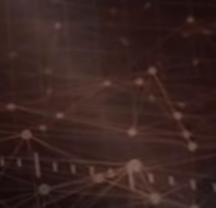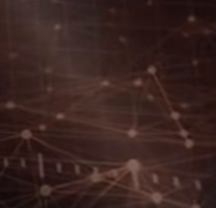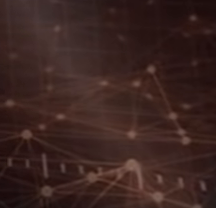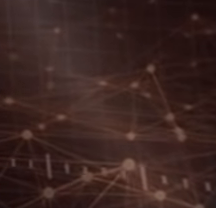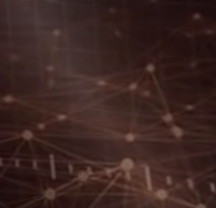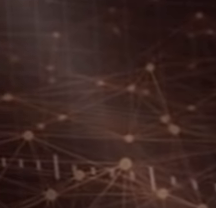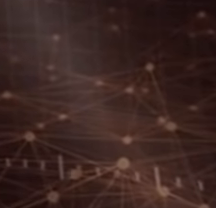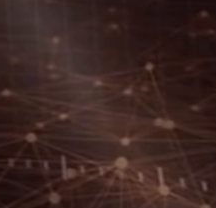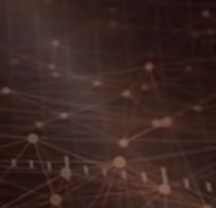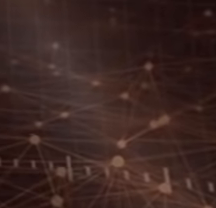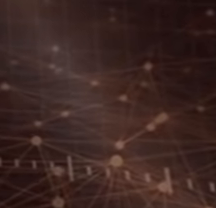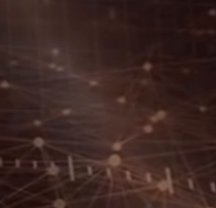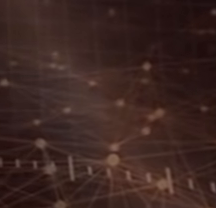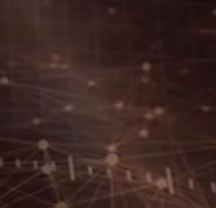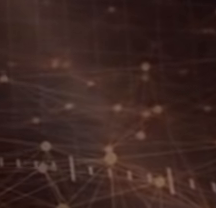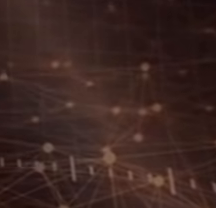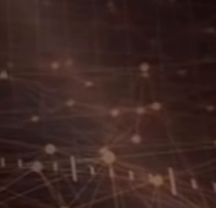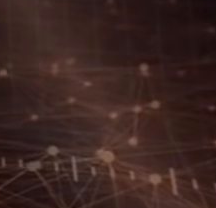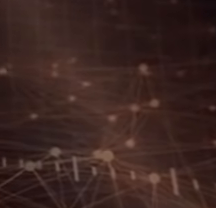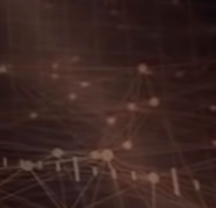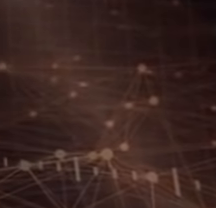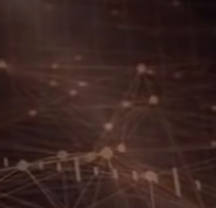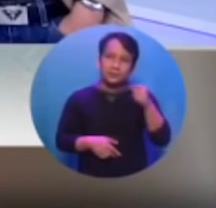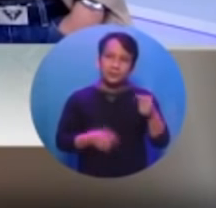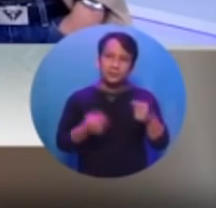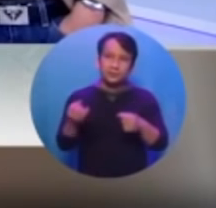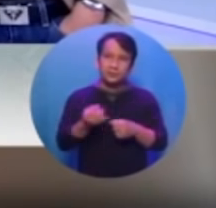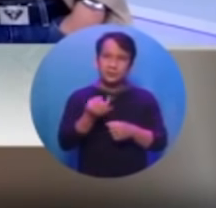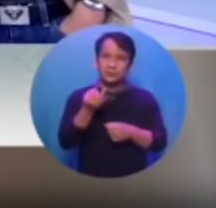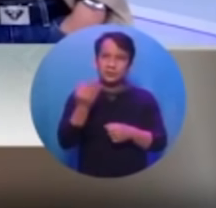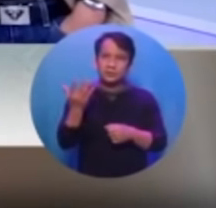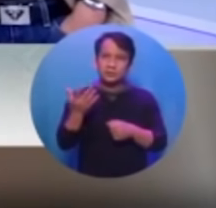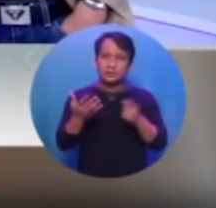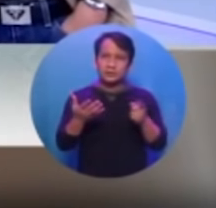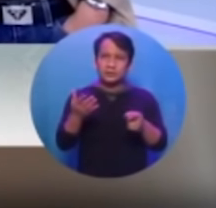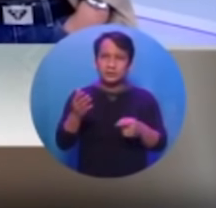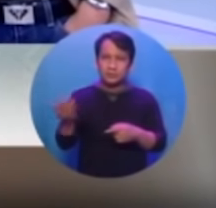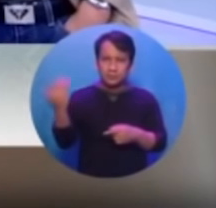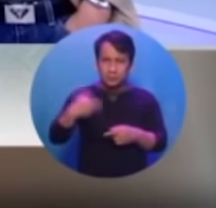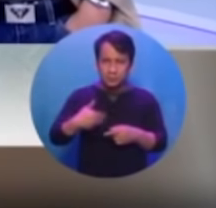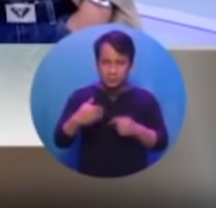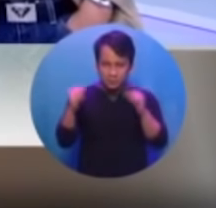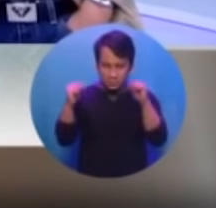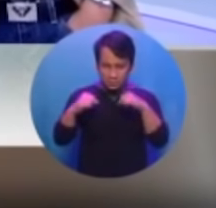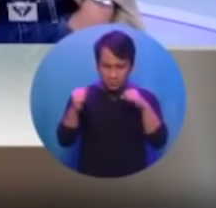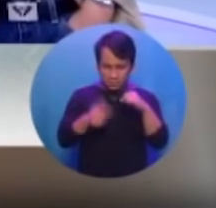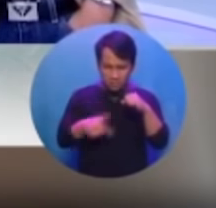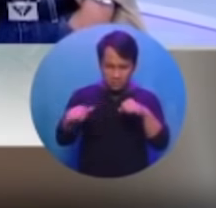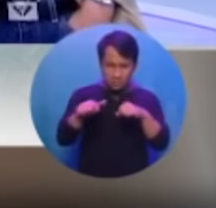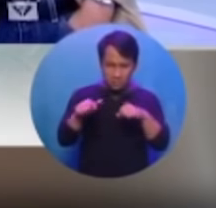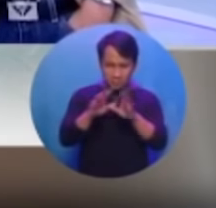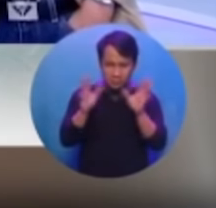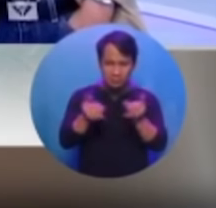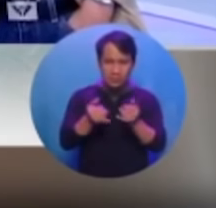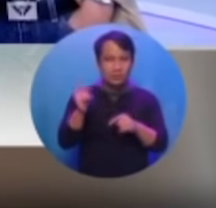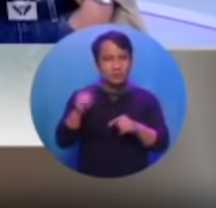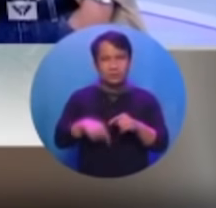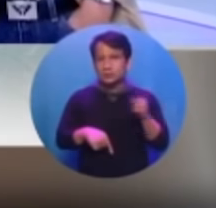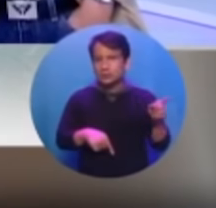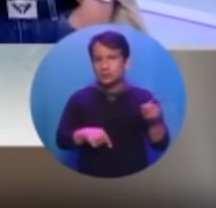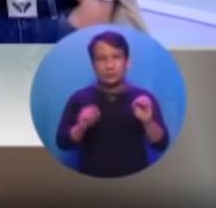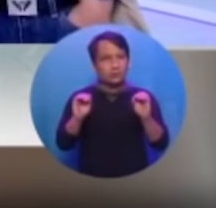Sonia po, sa biktima. Opo. Mga ilang beses po silang nag-aayos po sa barangay pero hindi ko po